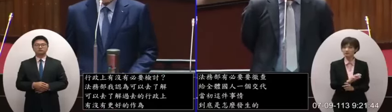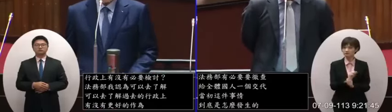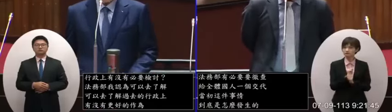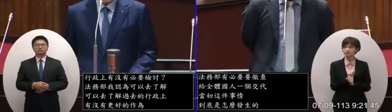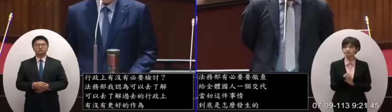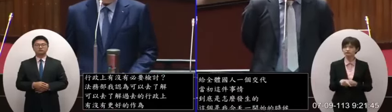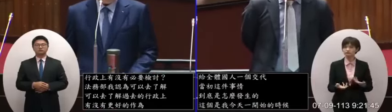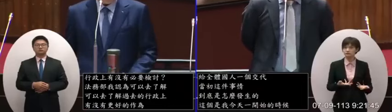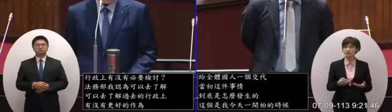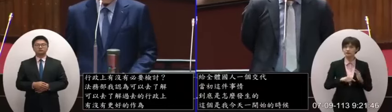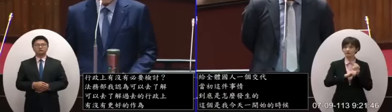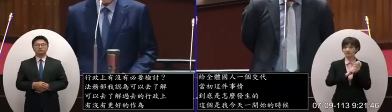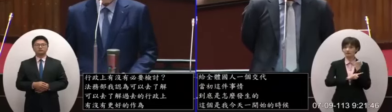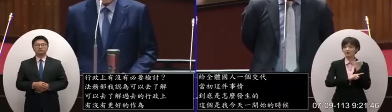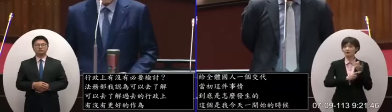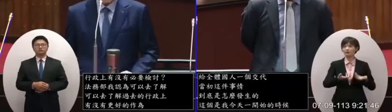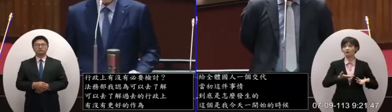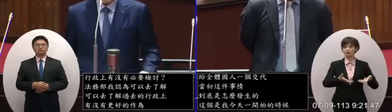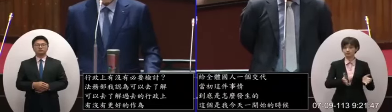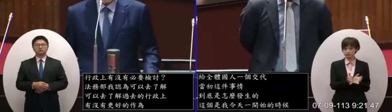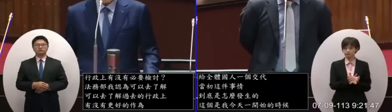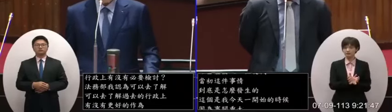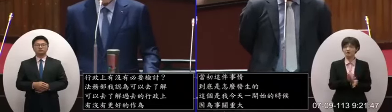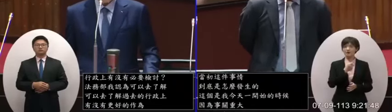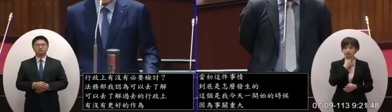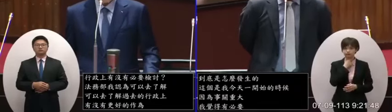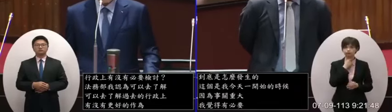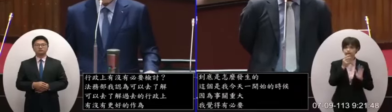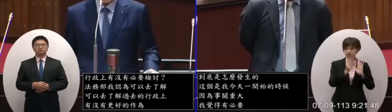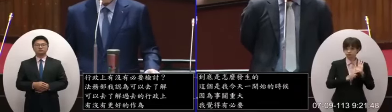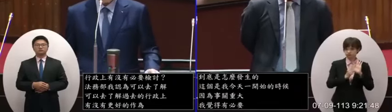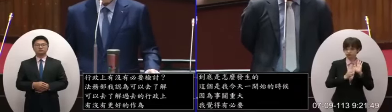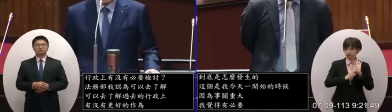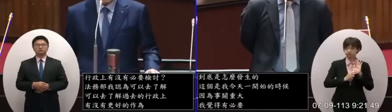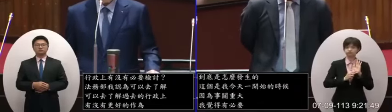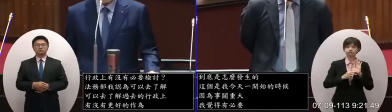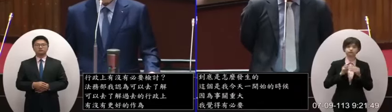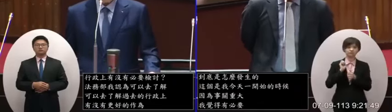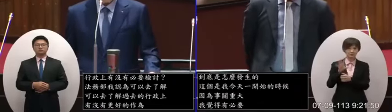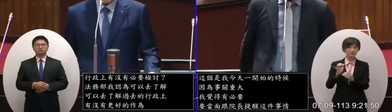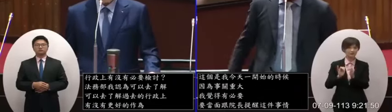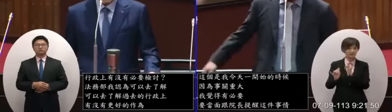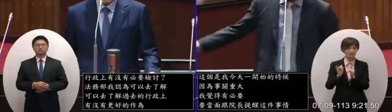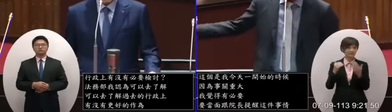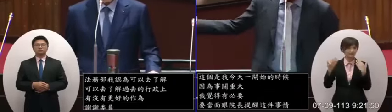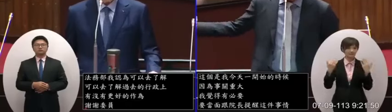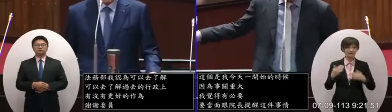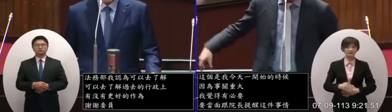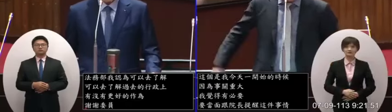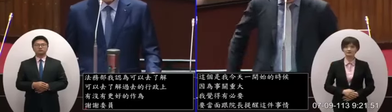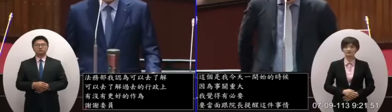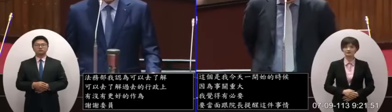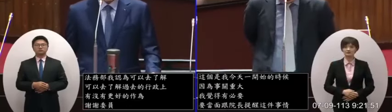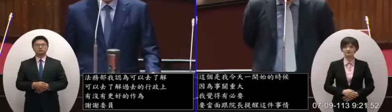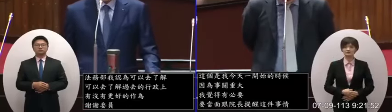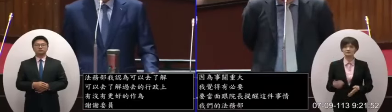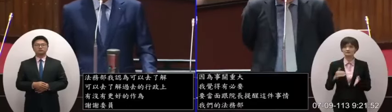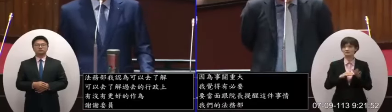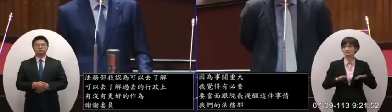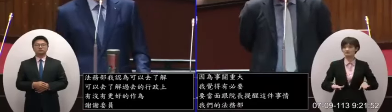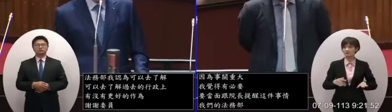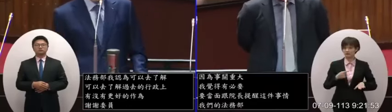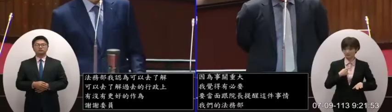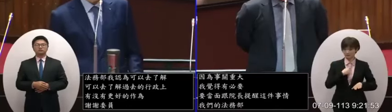情，我们的法务部应该要给社会一个清楚的交代。回到今天啊，质询的主